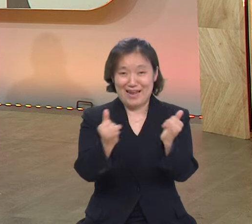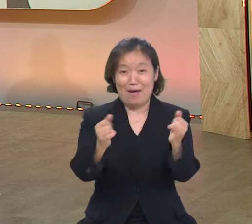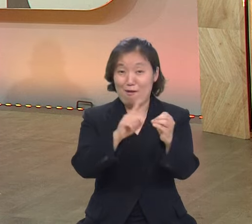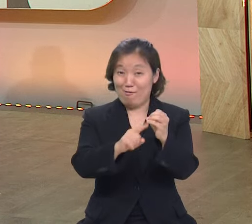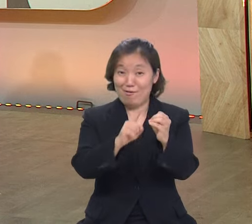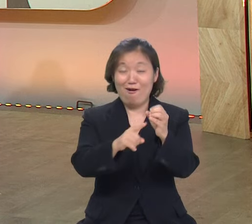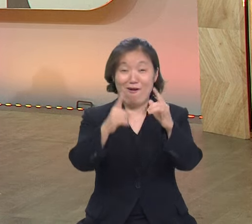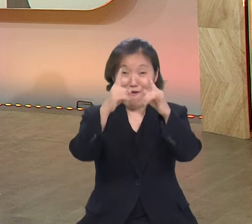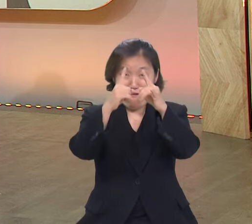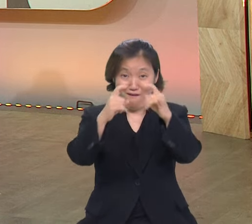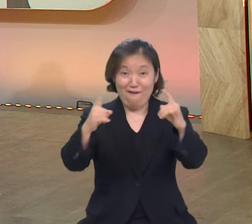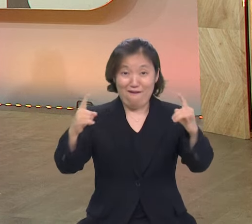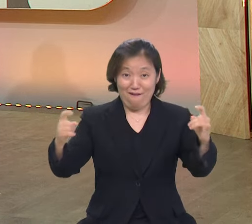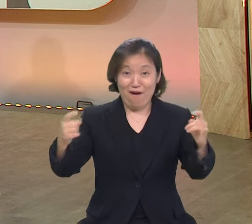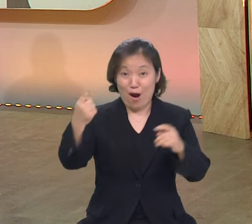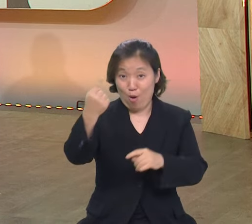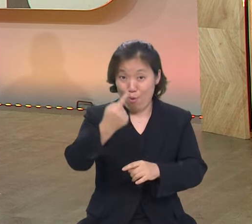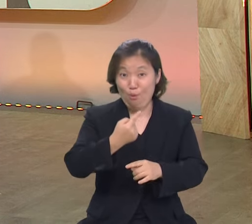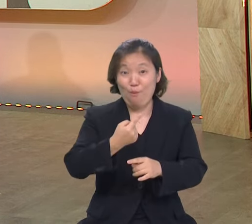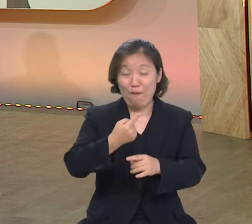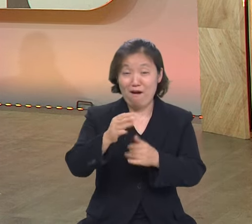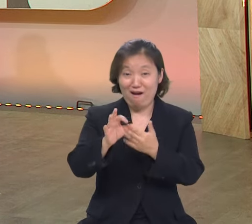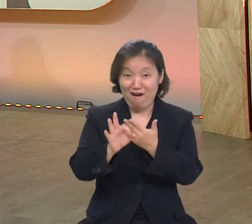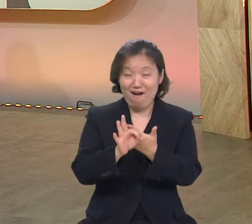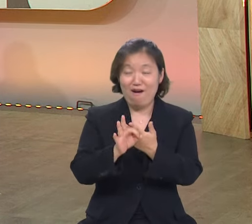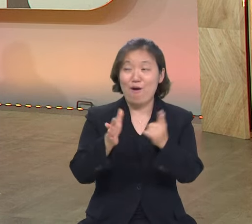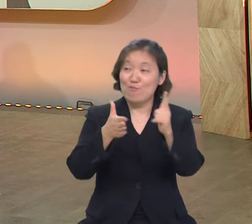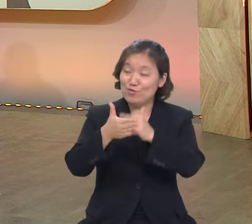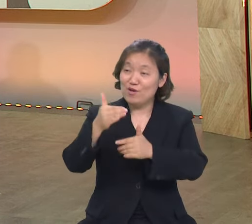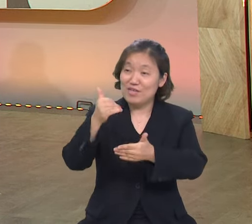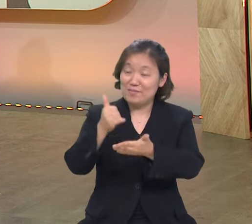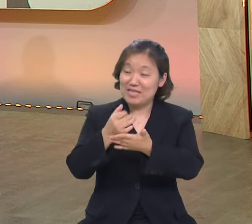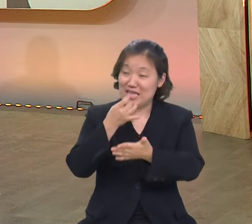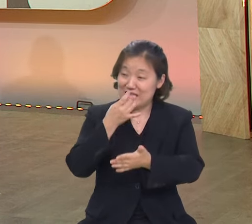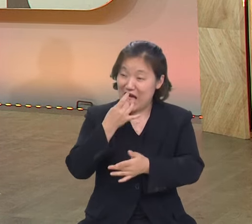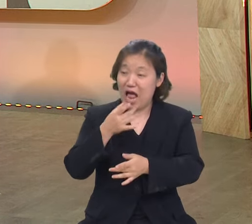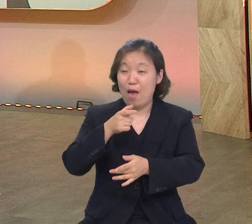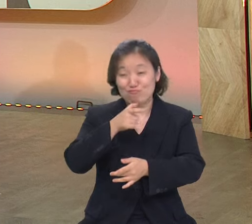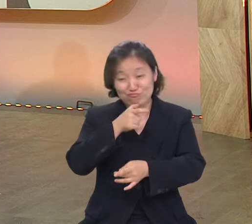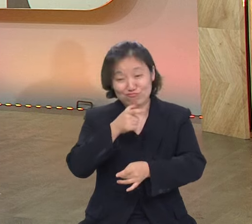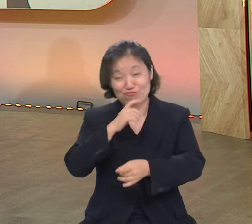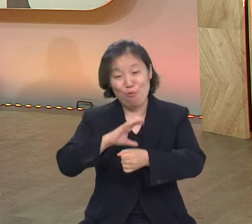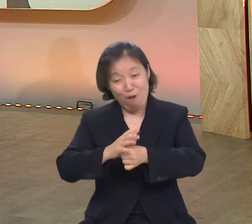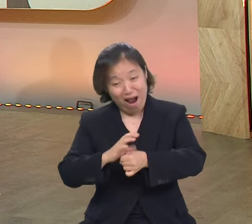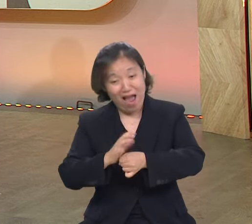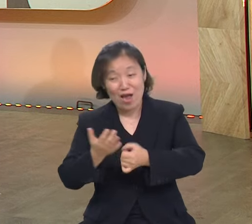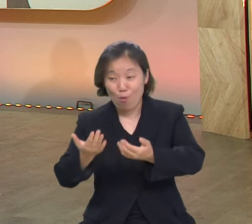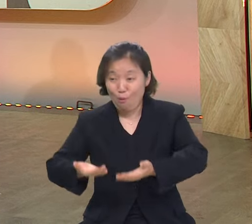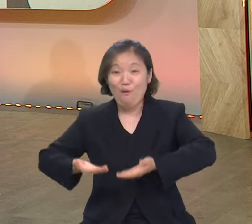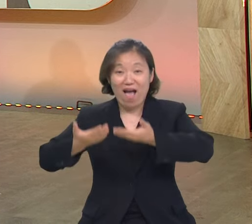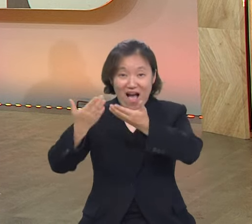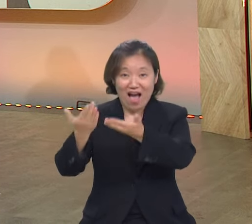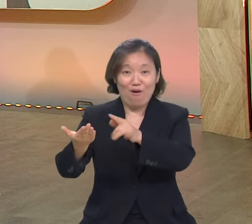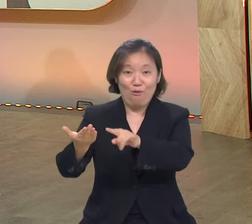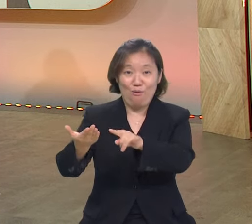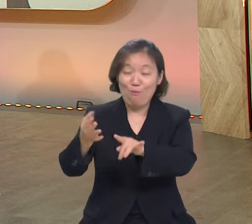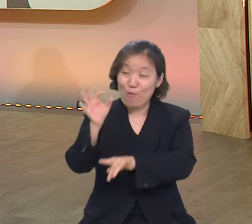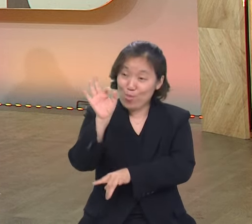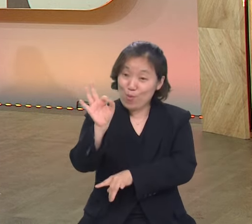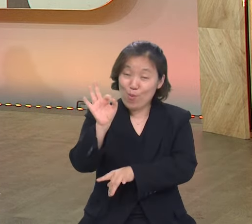부처님께 저를 올리고 부처님께 막 쌀도 올리고 물도 올리고 과일도 올리고